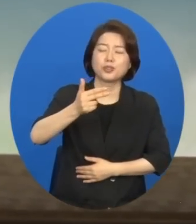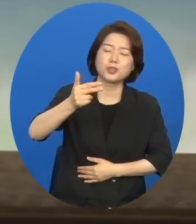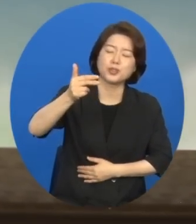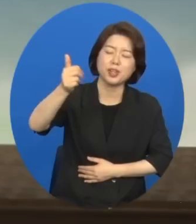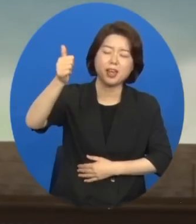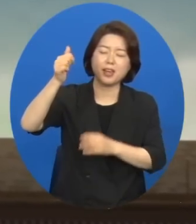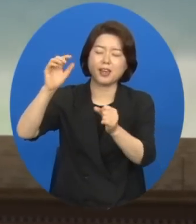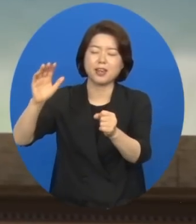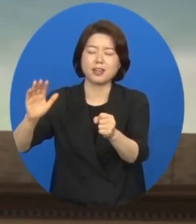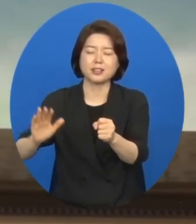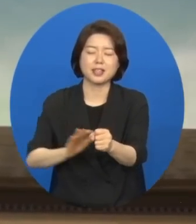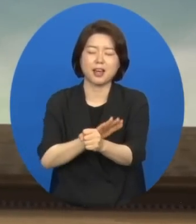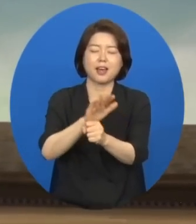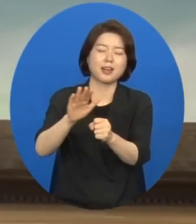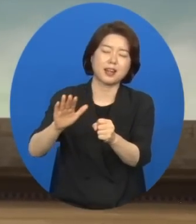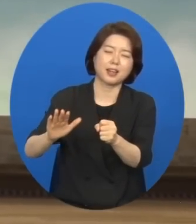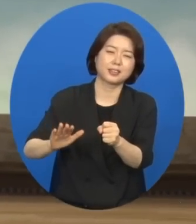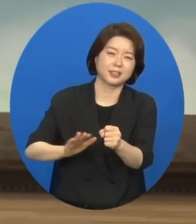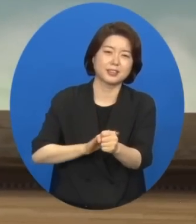주의